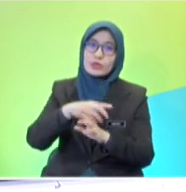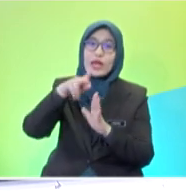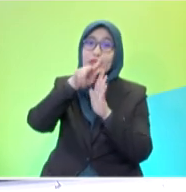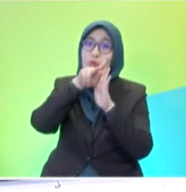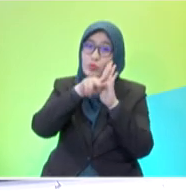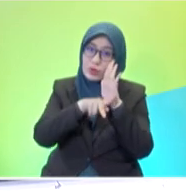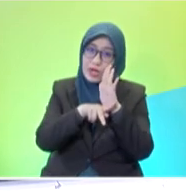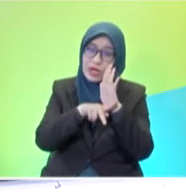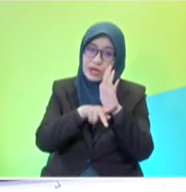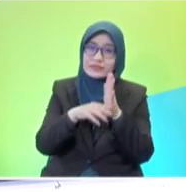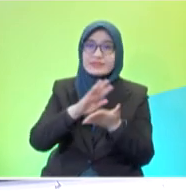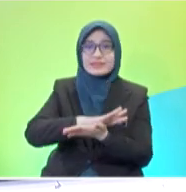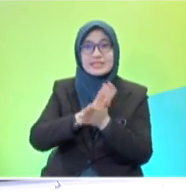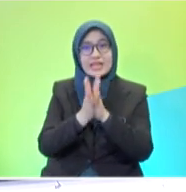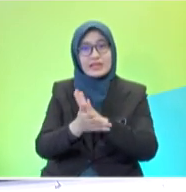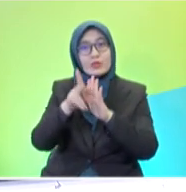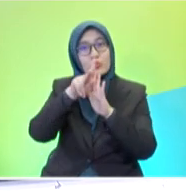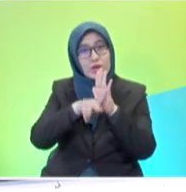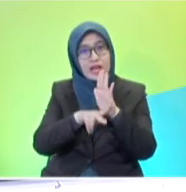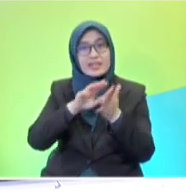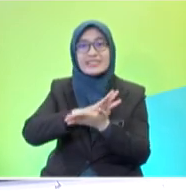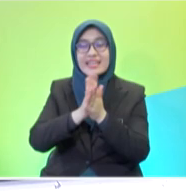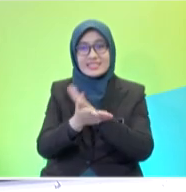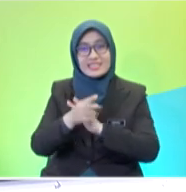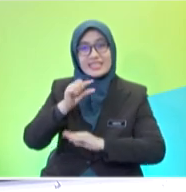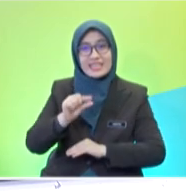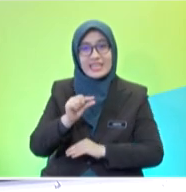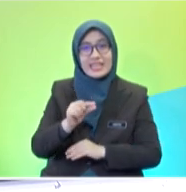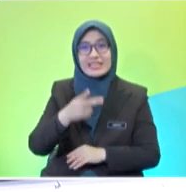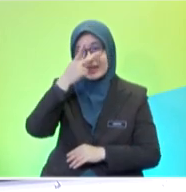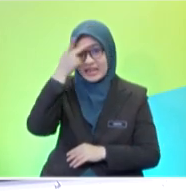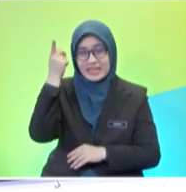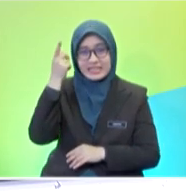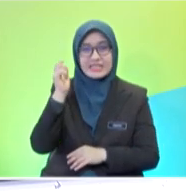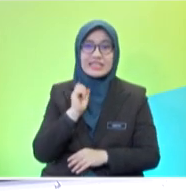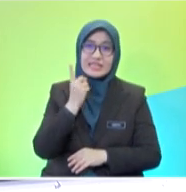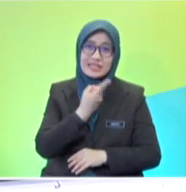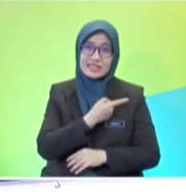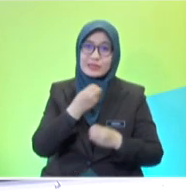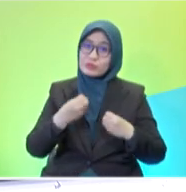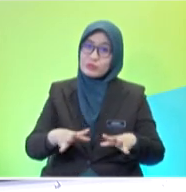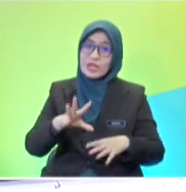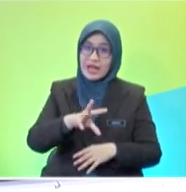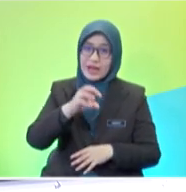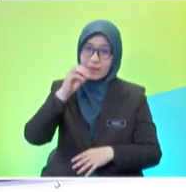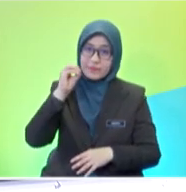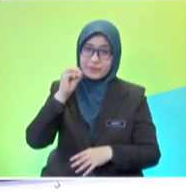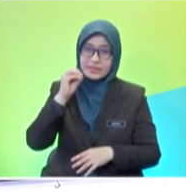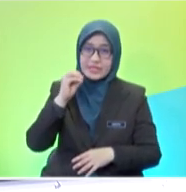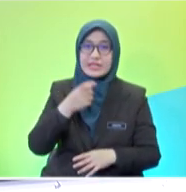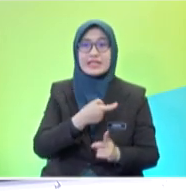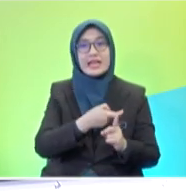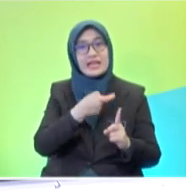sebab kita telah mengambil daripada himpunan dan laba-labiru masuk dalam bawang putih kita